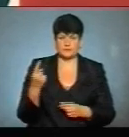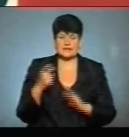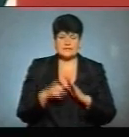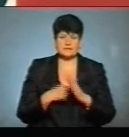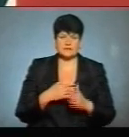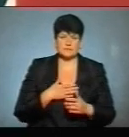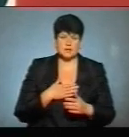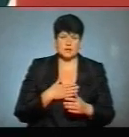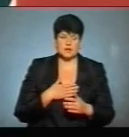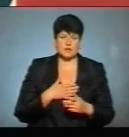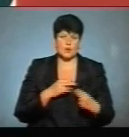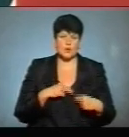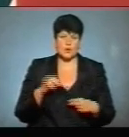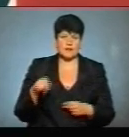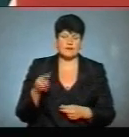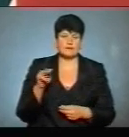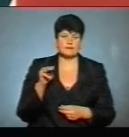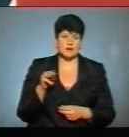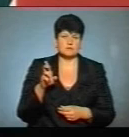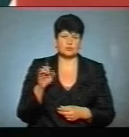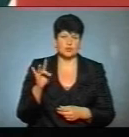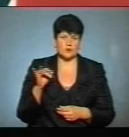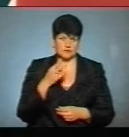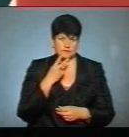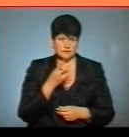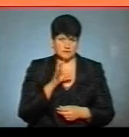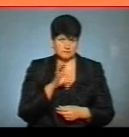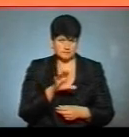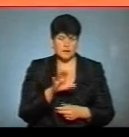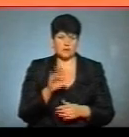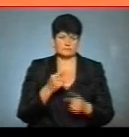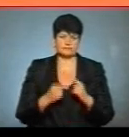мій колега Тарас Бурок. Дивимося його матеріал, потім повернемося.